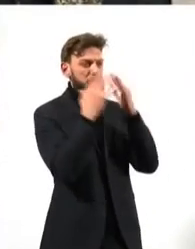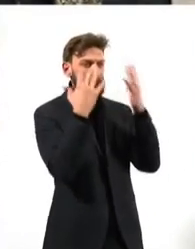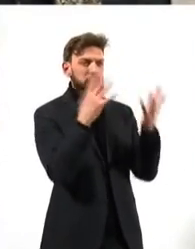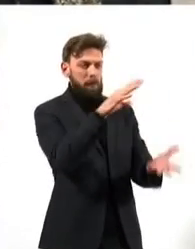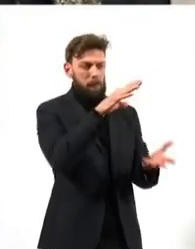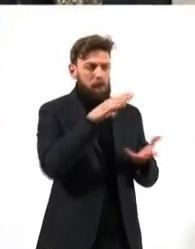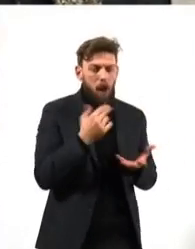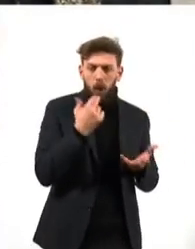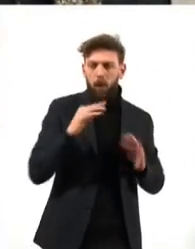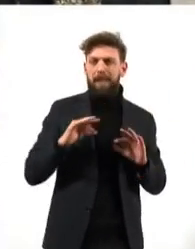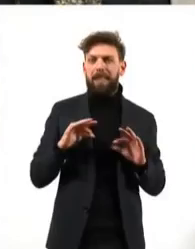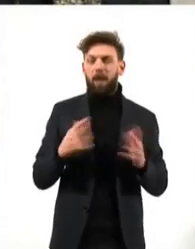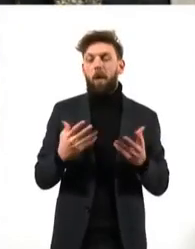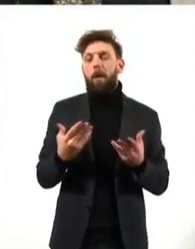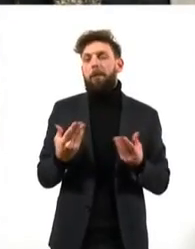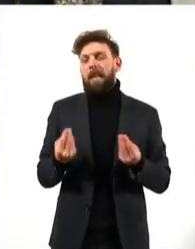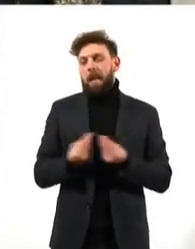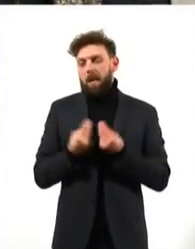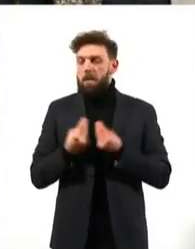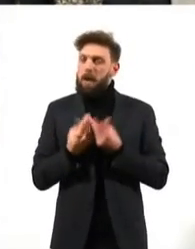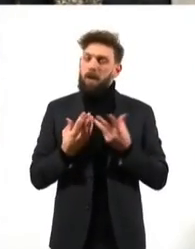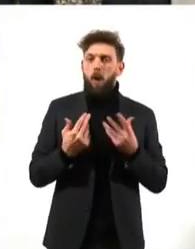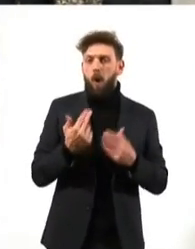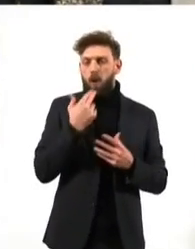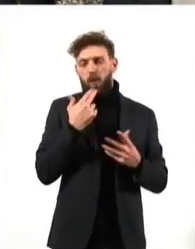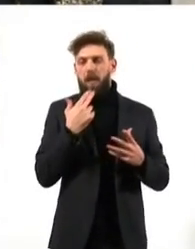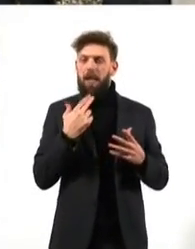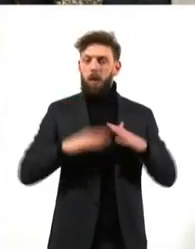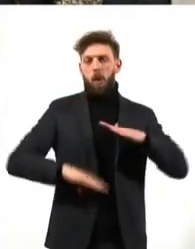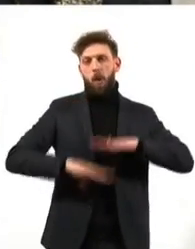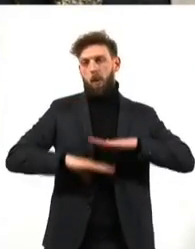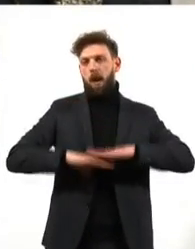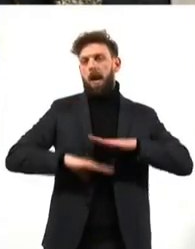Et malheureusement, c'est un peu restreint. C'est-à-dire que